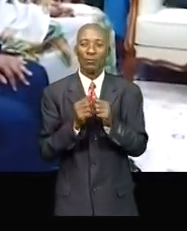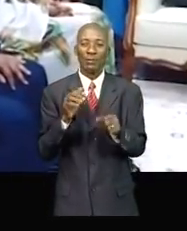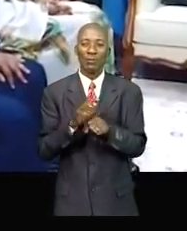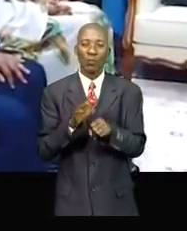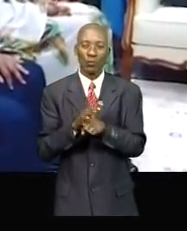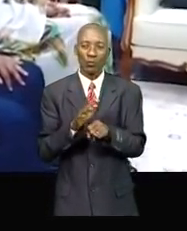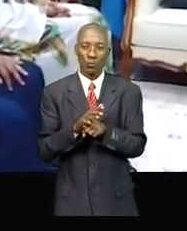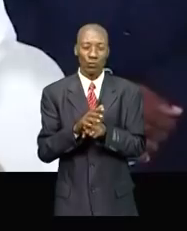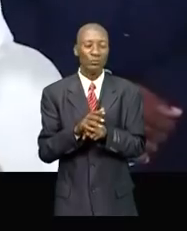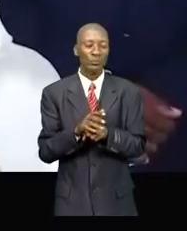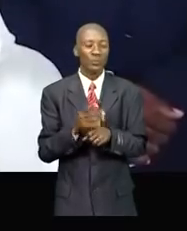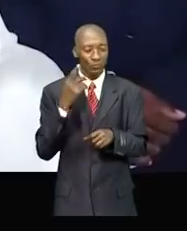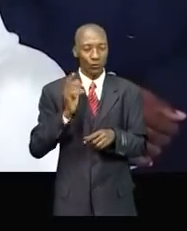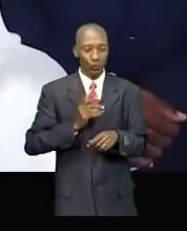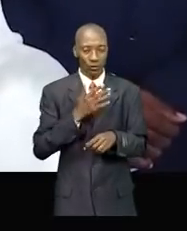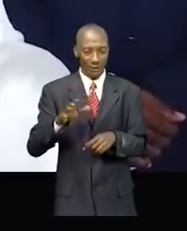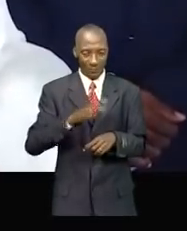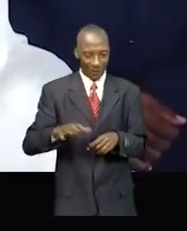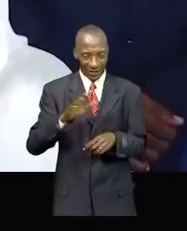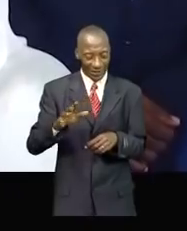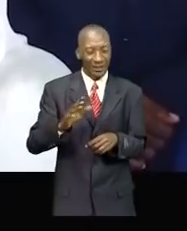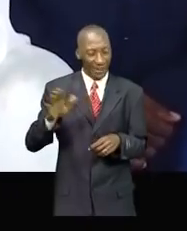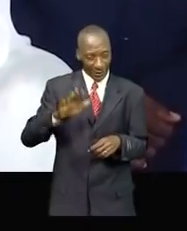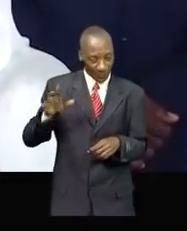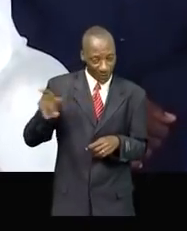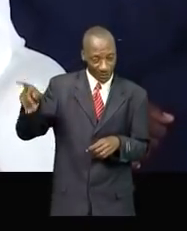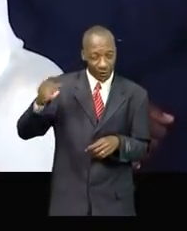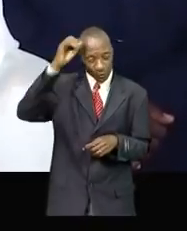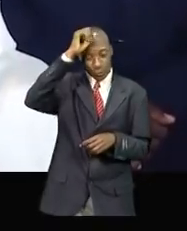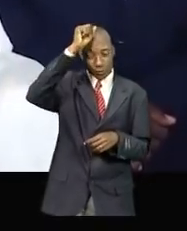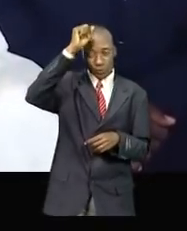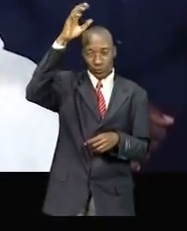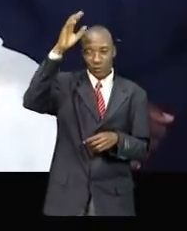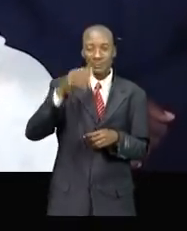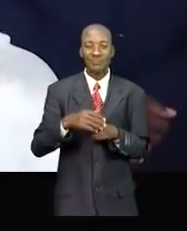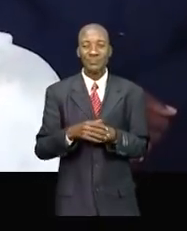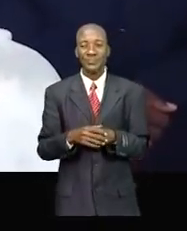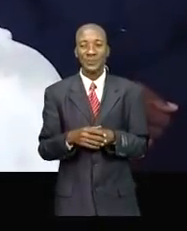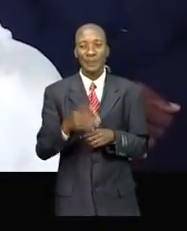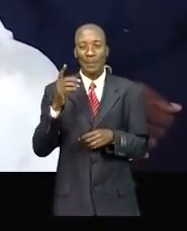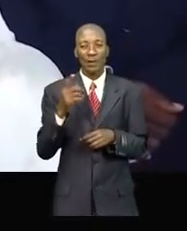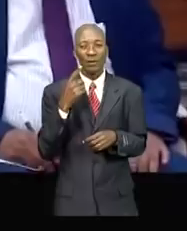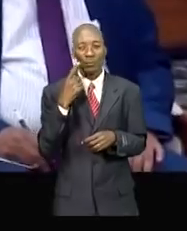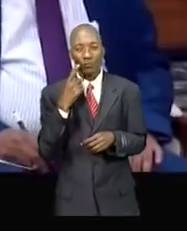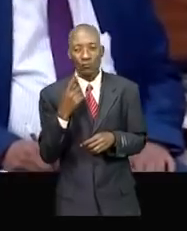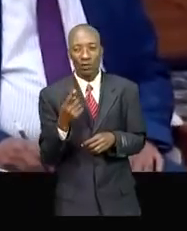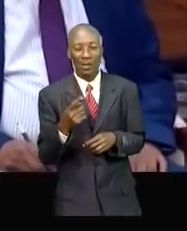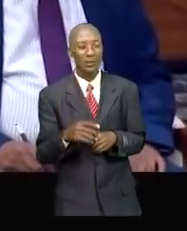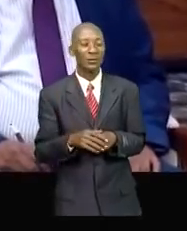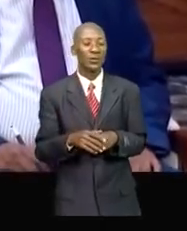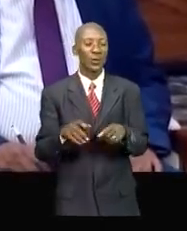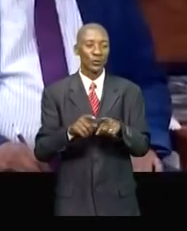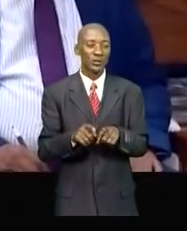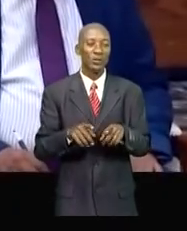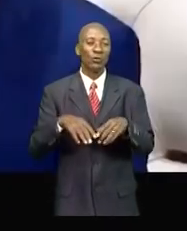donc, sur la nécessité d'arriver à un accord avant le deuxième remplissage. Et nous allons recevoir M.